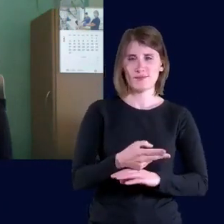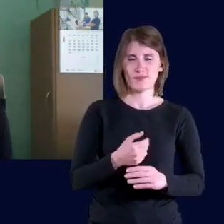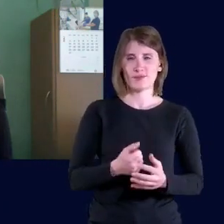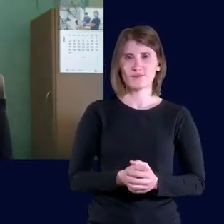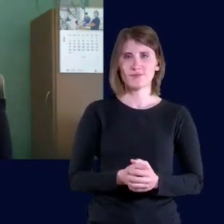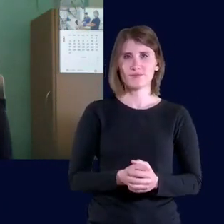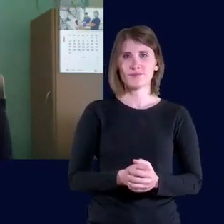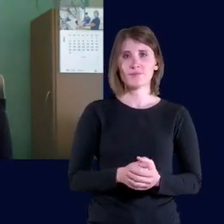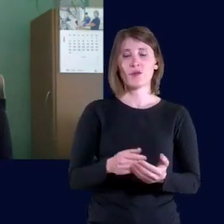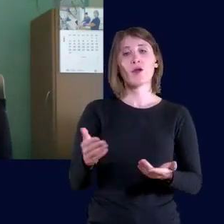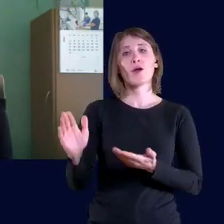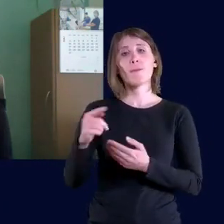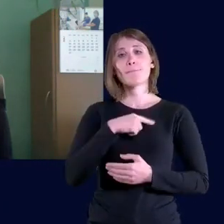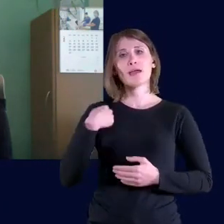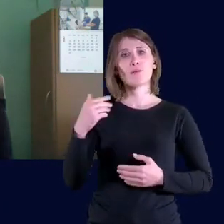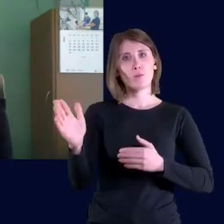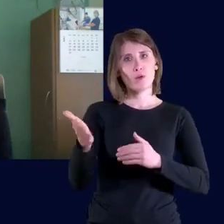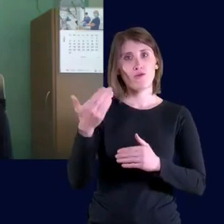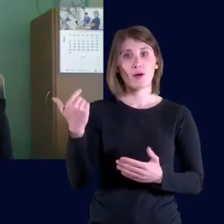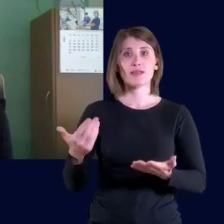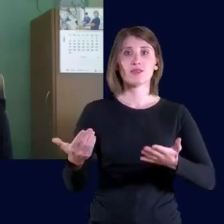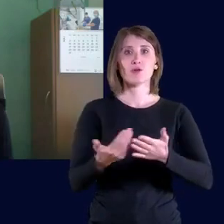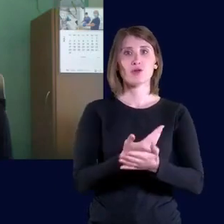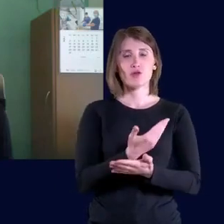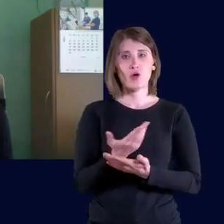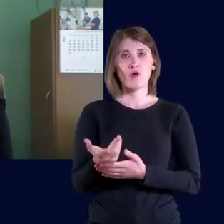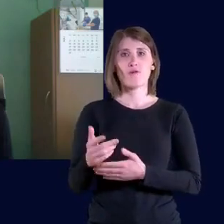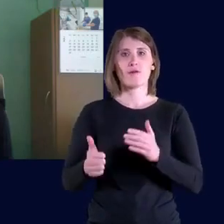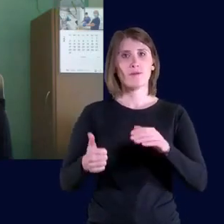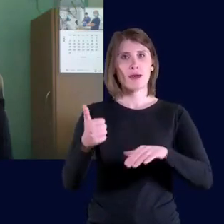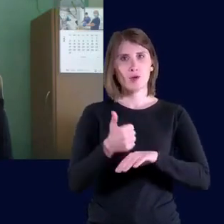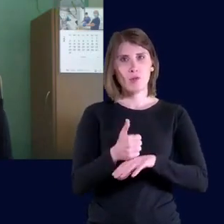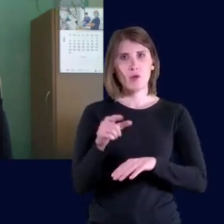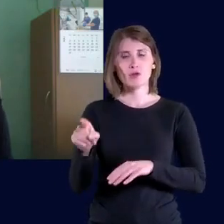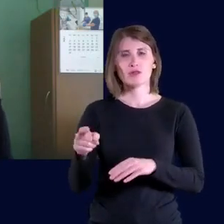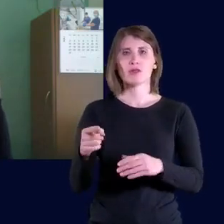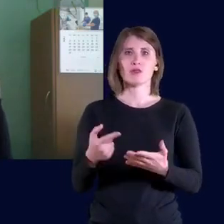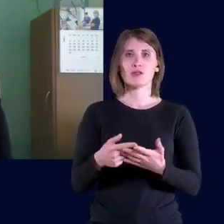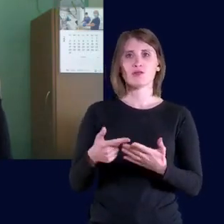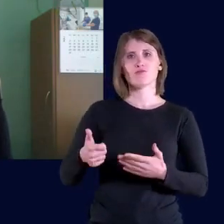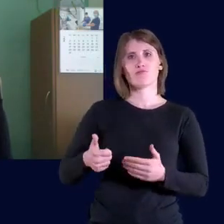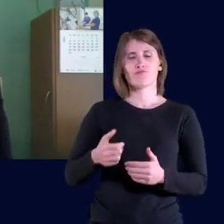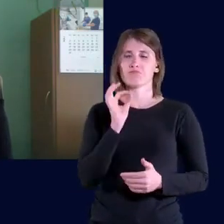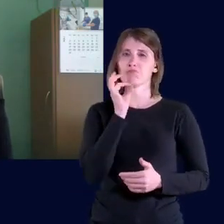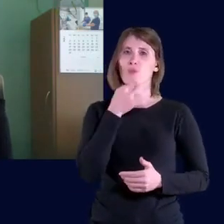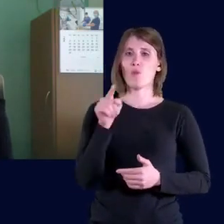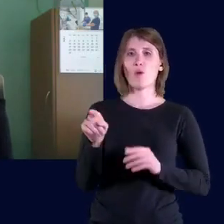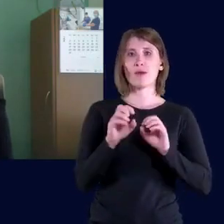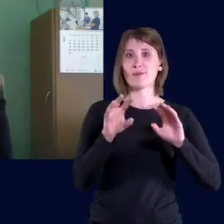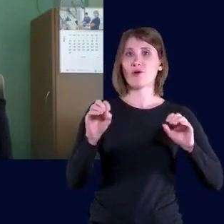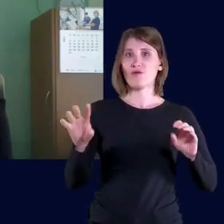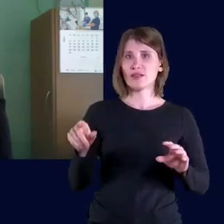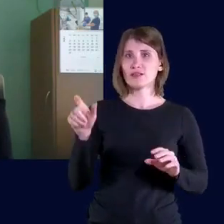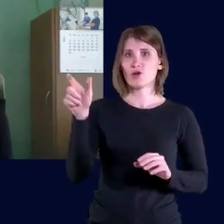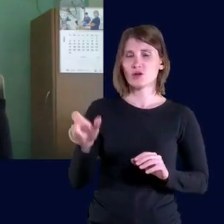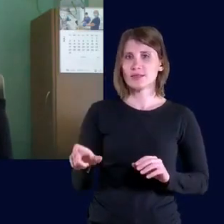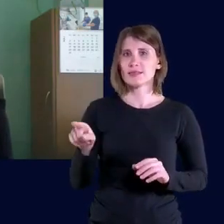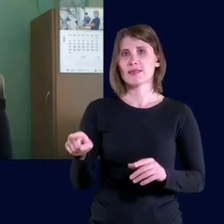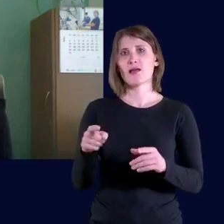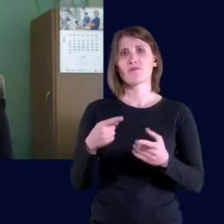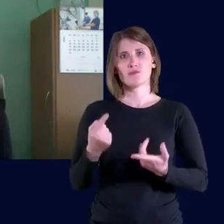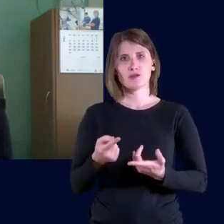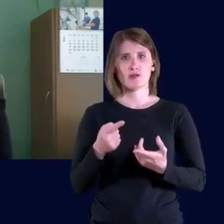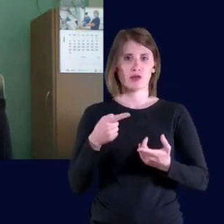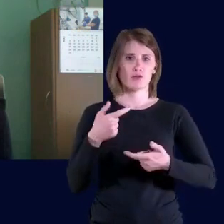został powołany nowy pełnomocnik do spraw otwartego dostępu to jest młody profesor który sam uprawia otwartą